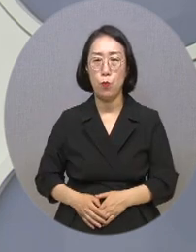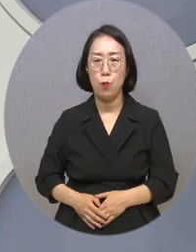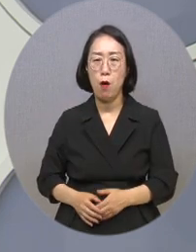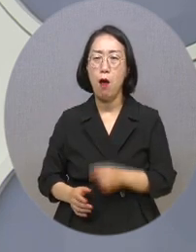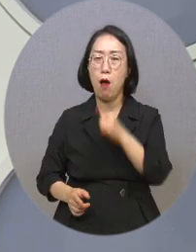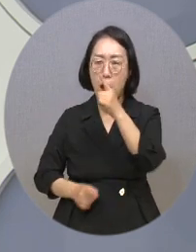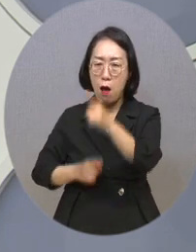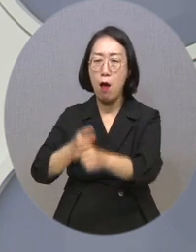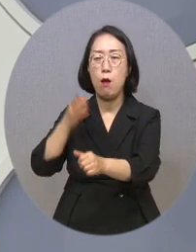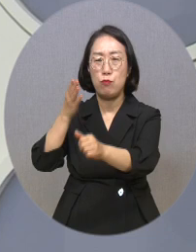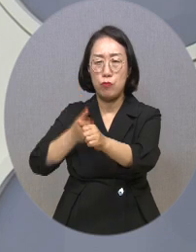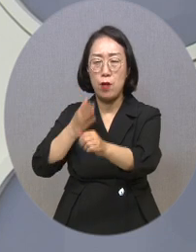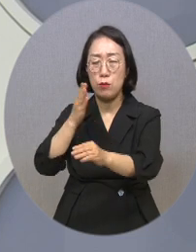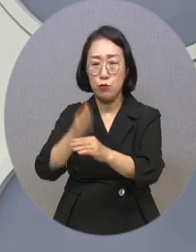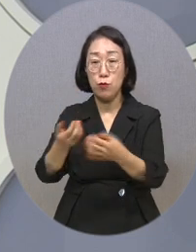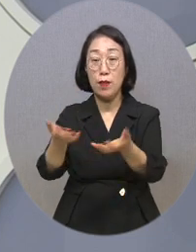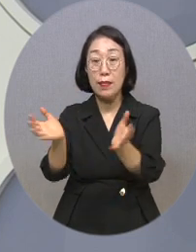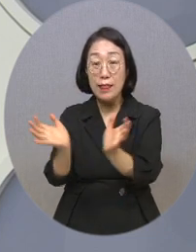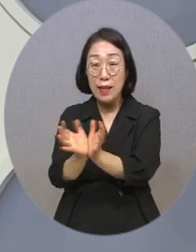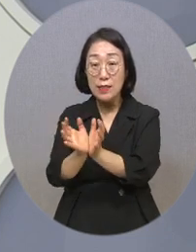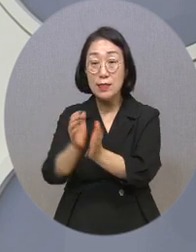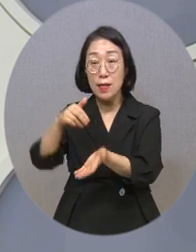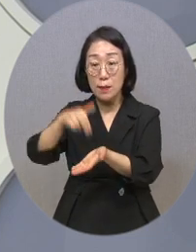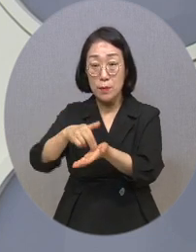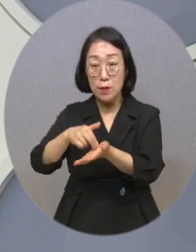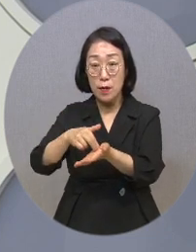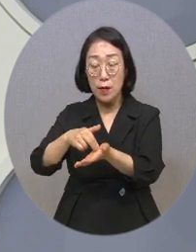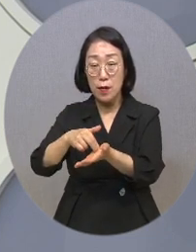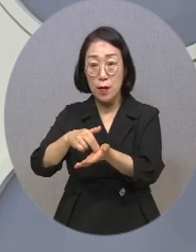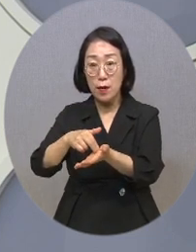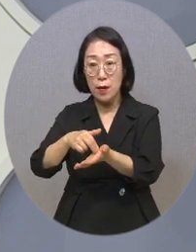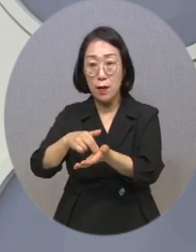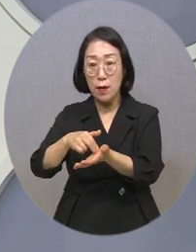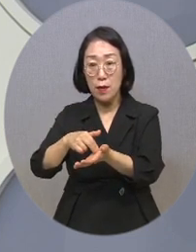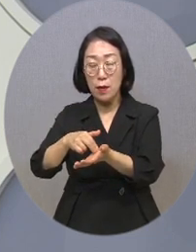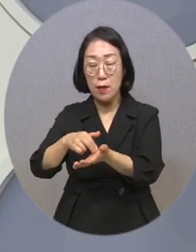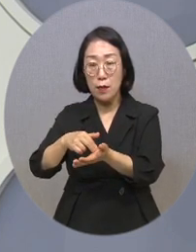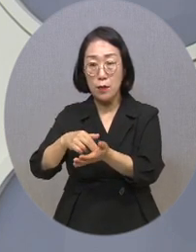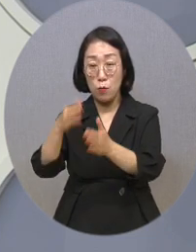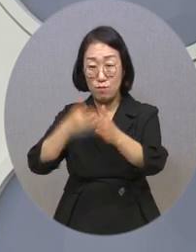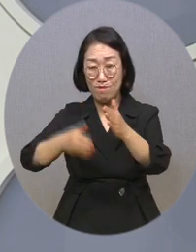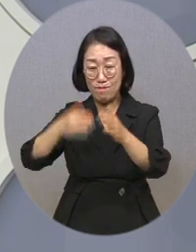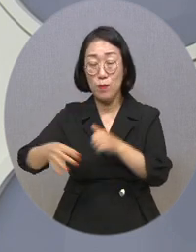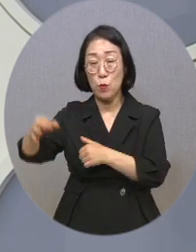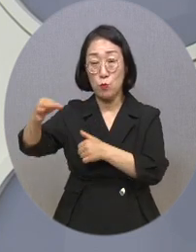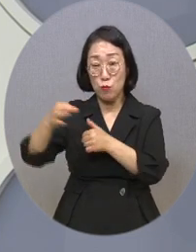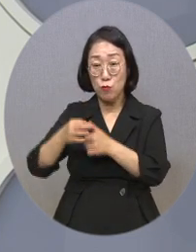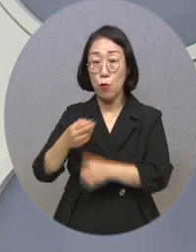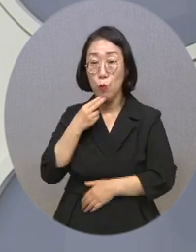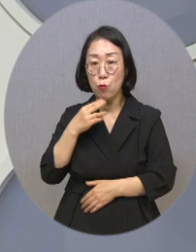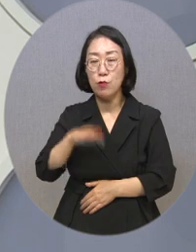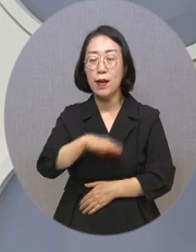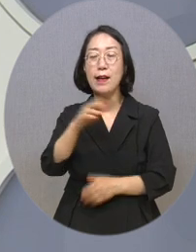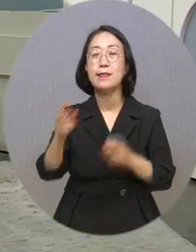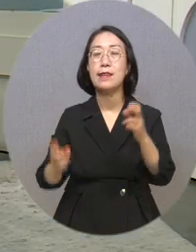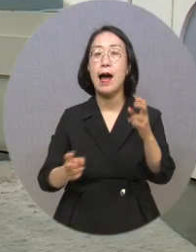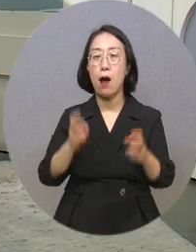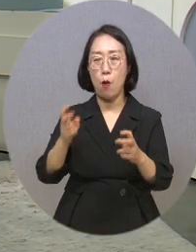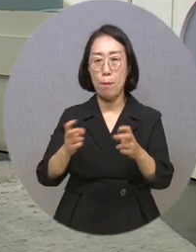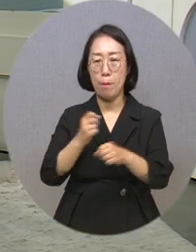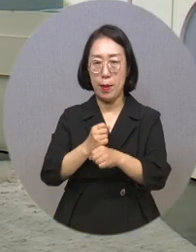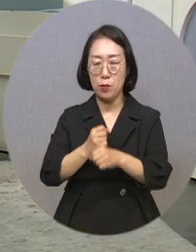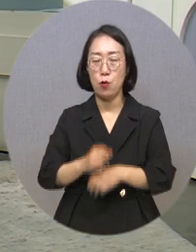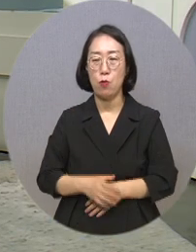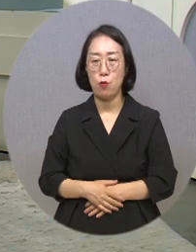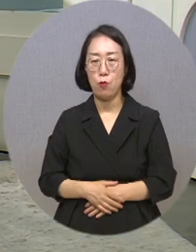그 단체로서 지원받는 예산은 없고 우리가 이제 사업을 해서 근데 제시하는